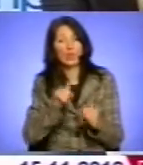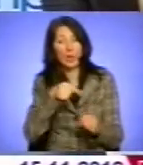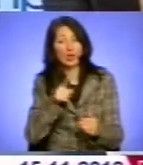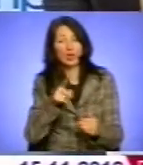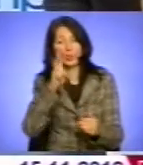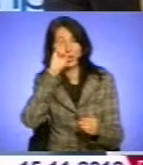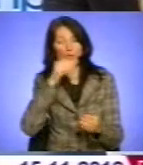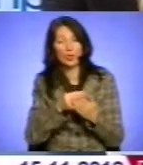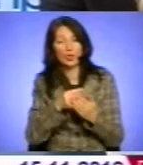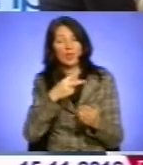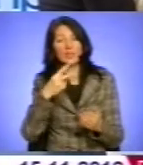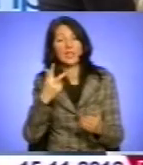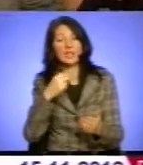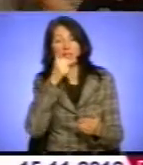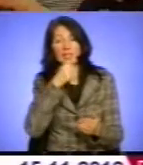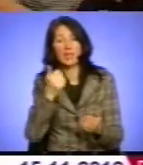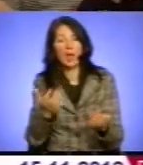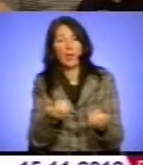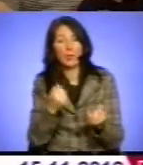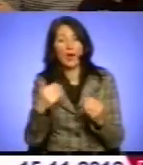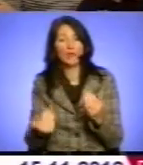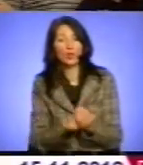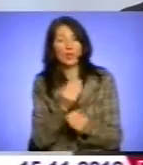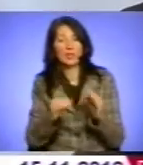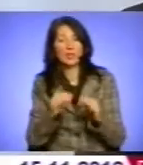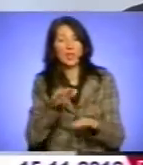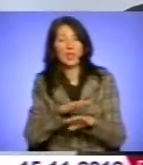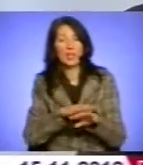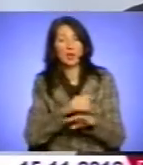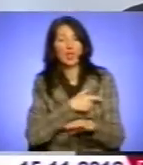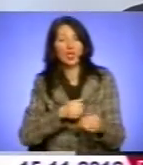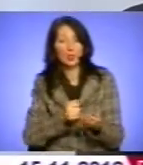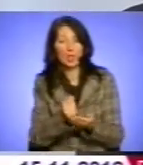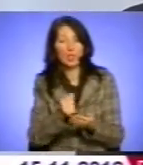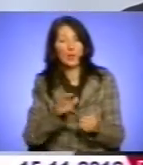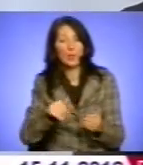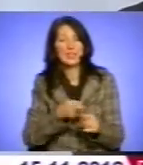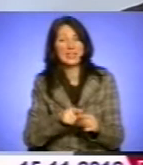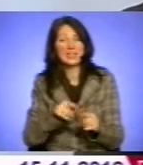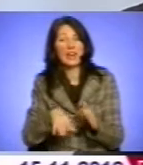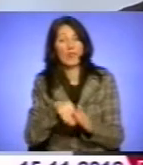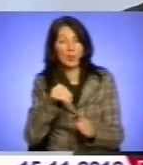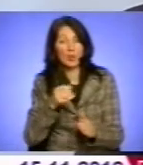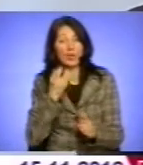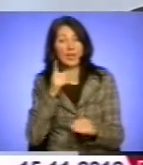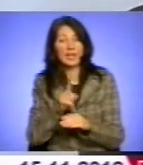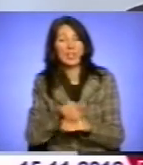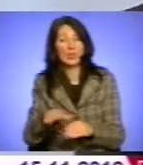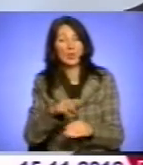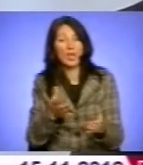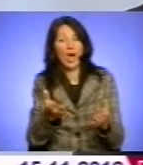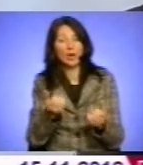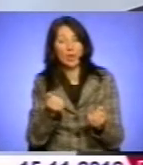на 2013 рік приймав новий склад народних депутатів. Після цих виборів, коли Тернопільщина отримала 8